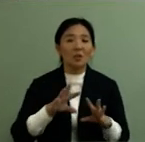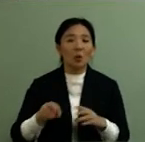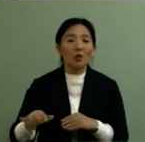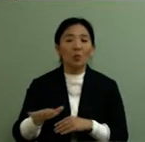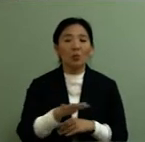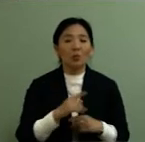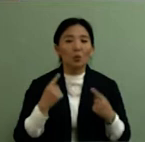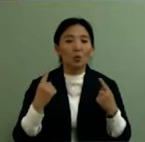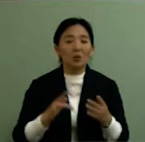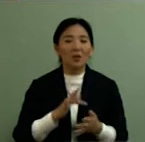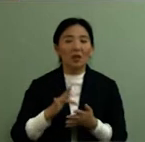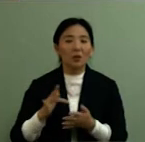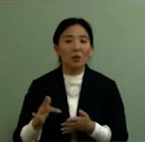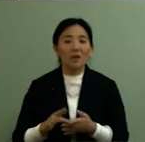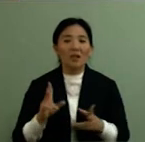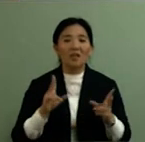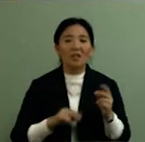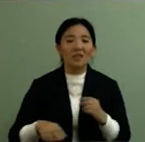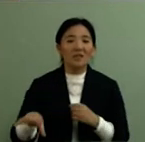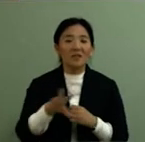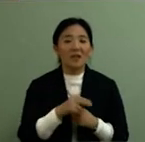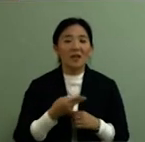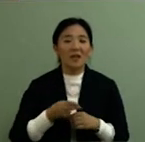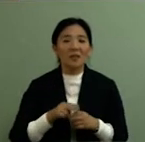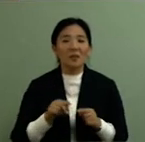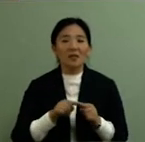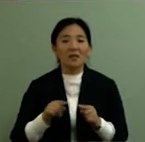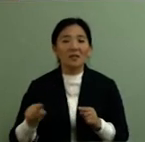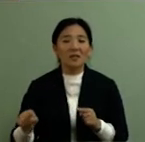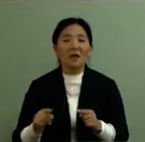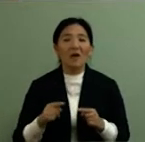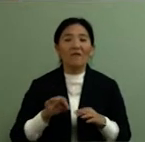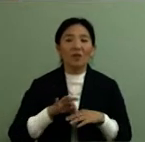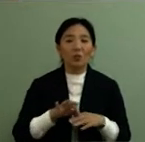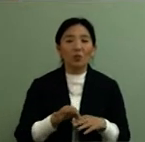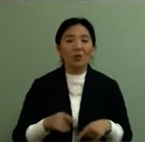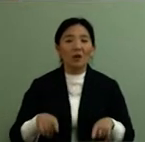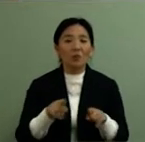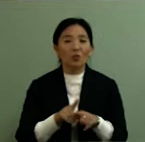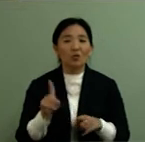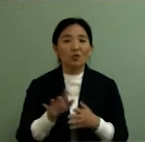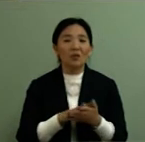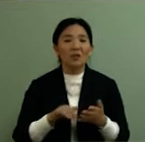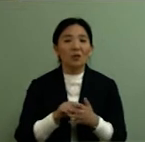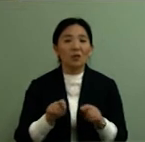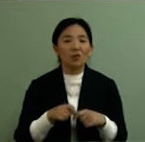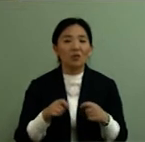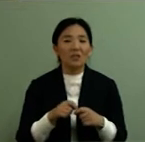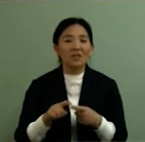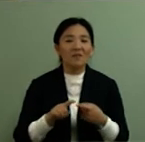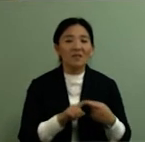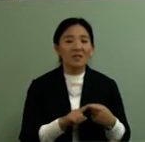пунктов, крупных городов. Значит, все эти процессы, ребята, ведут к тому, что нарушаются